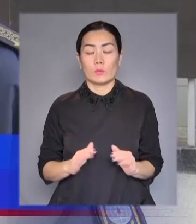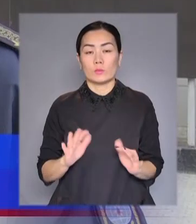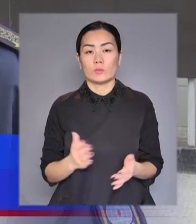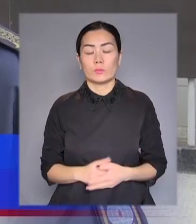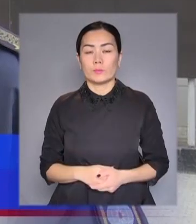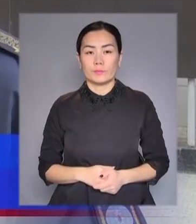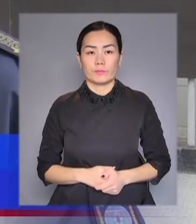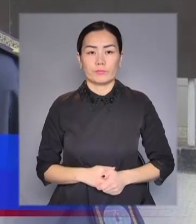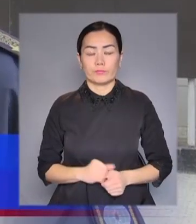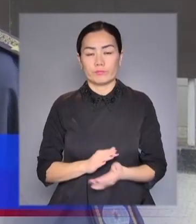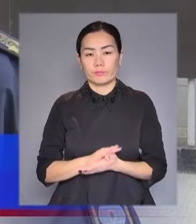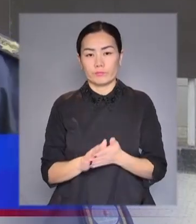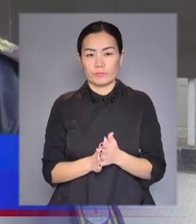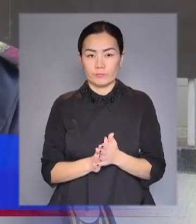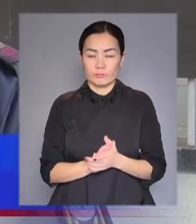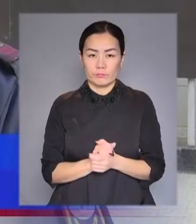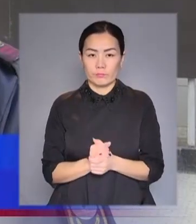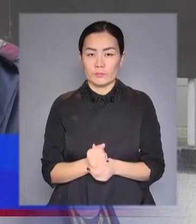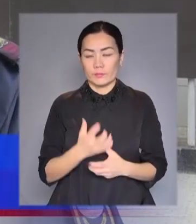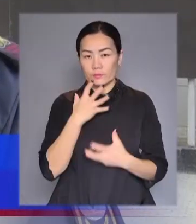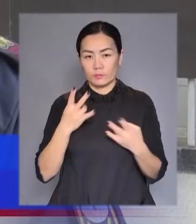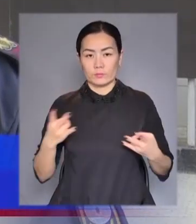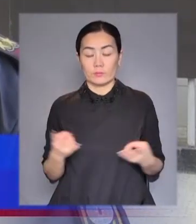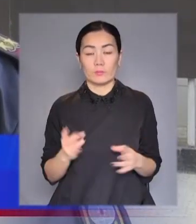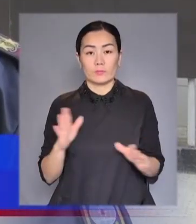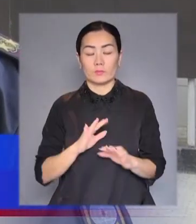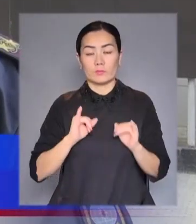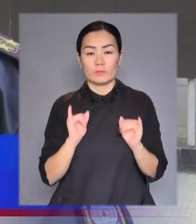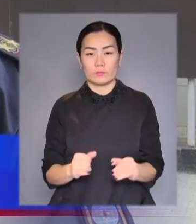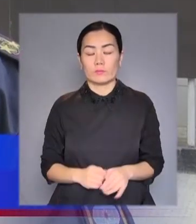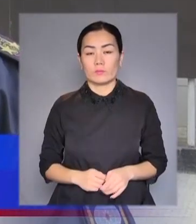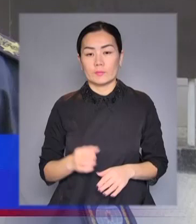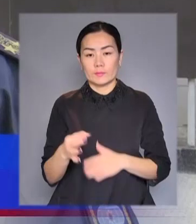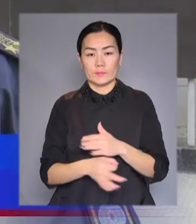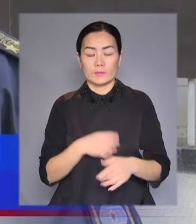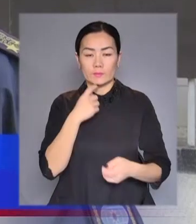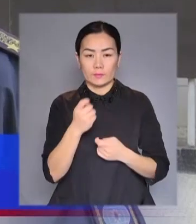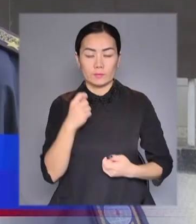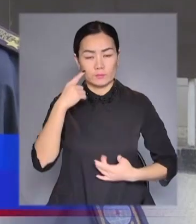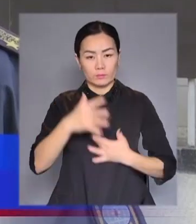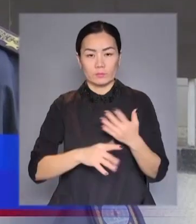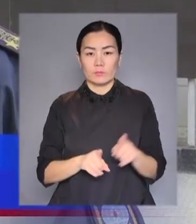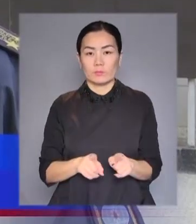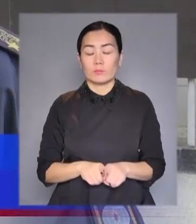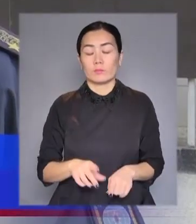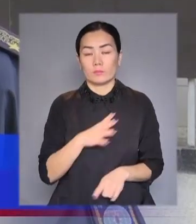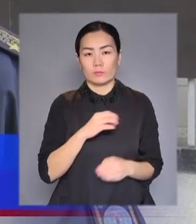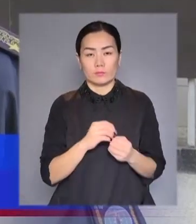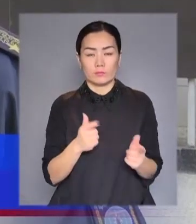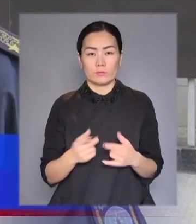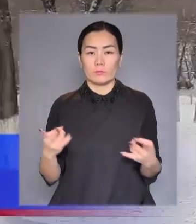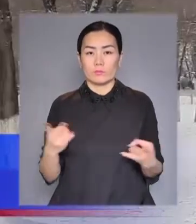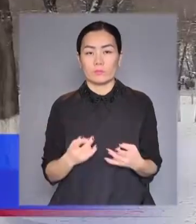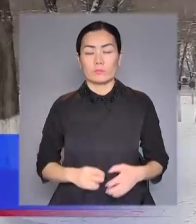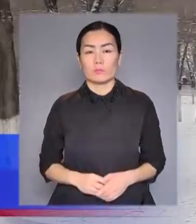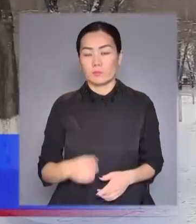жерлеріңізді барлық қолжетімді жолдармен жылытыңыз. Ауа райы нашарлайтынына жолдың адастыруы мүмкін екеніне әрқашан дайын